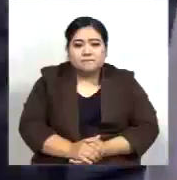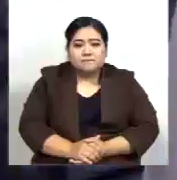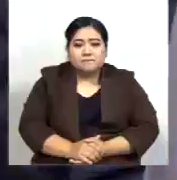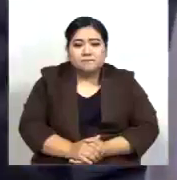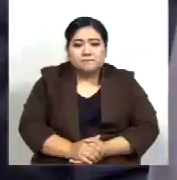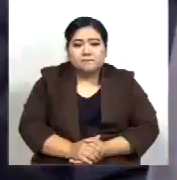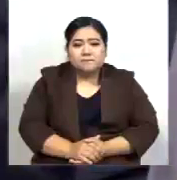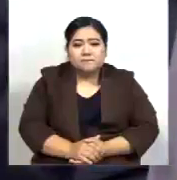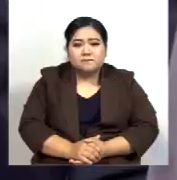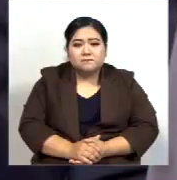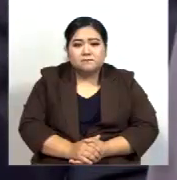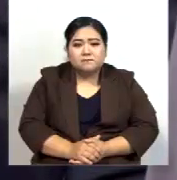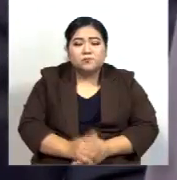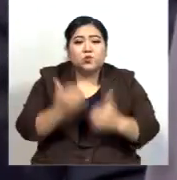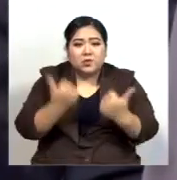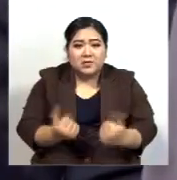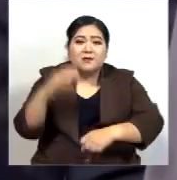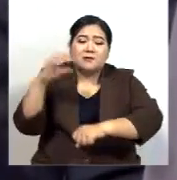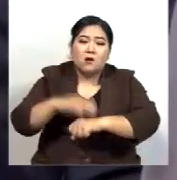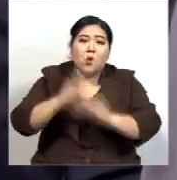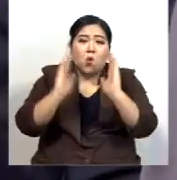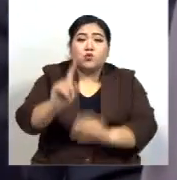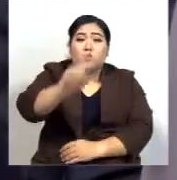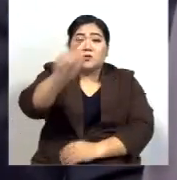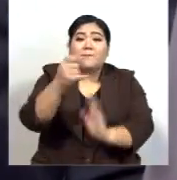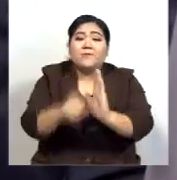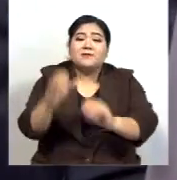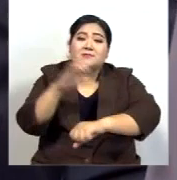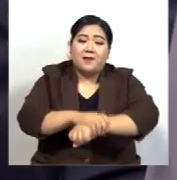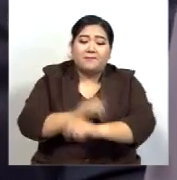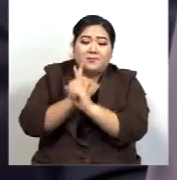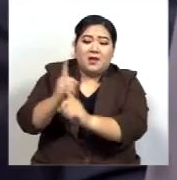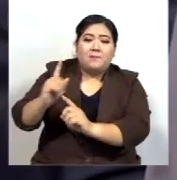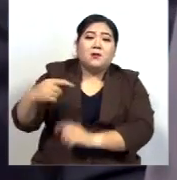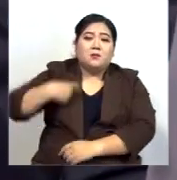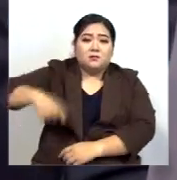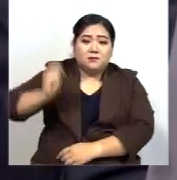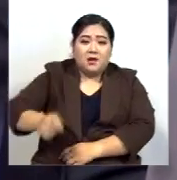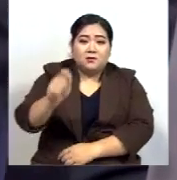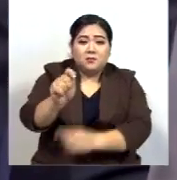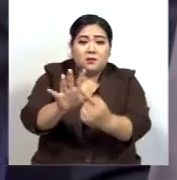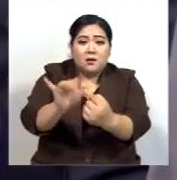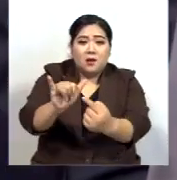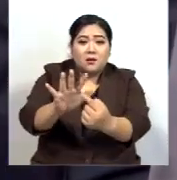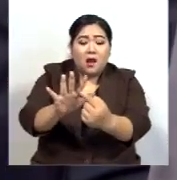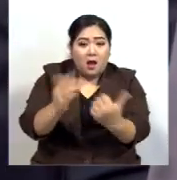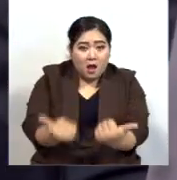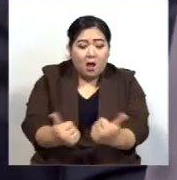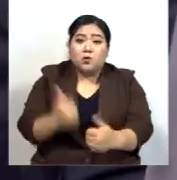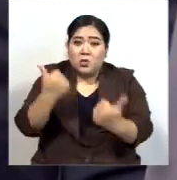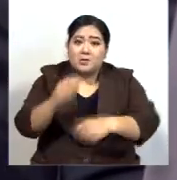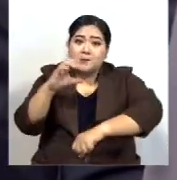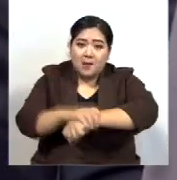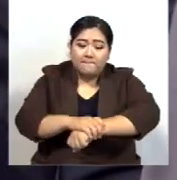ควบคุมตัวผู้ต้องหาตามหมายจับที่ศาลอาญาได้ออกไว้นะครับหลังจากนั้นเราก็มีการซักถ